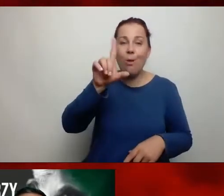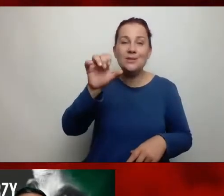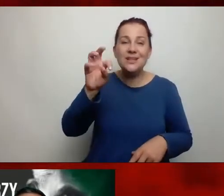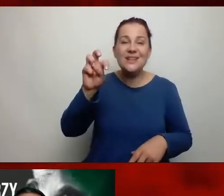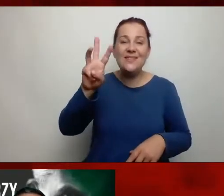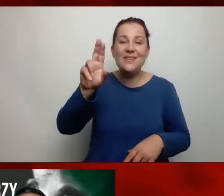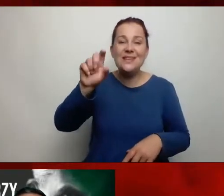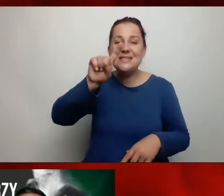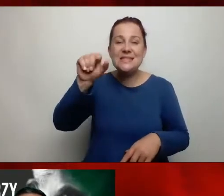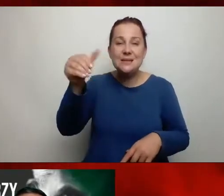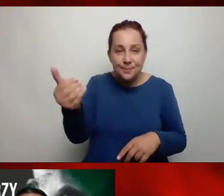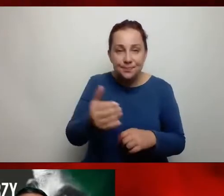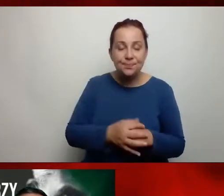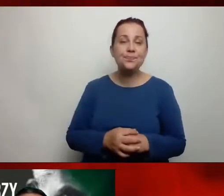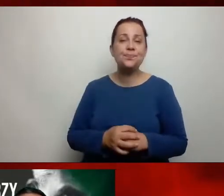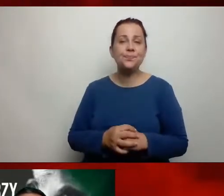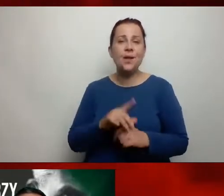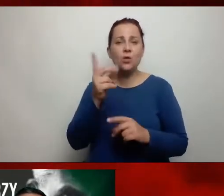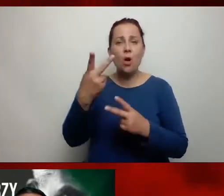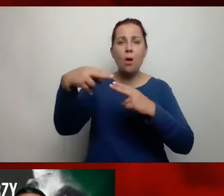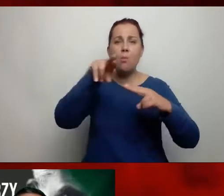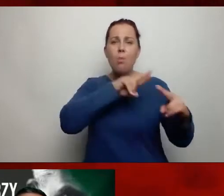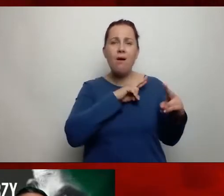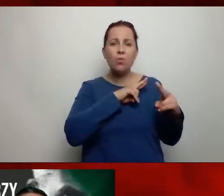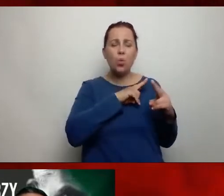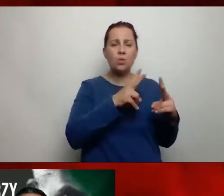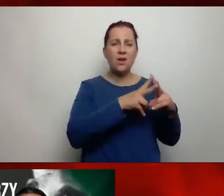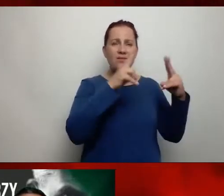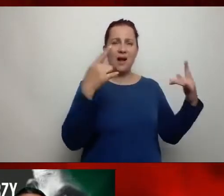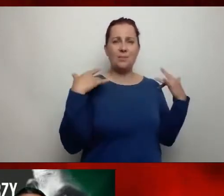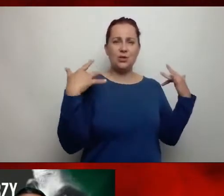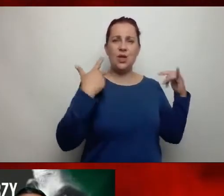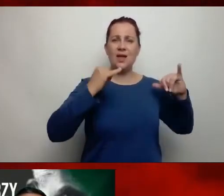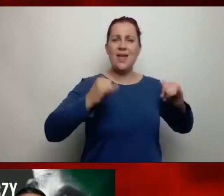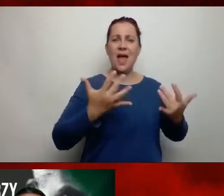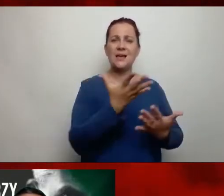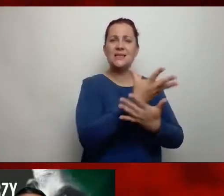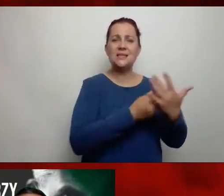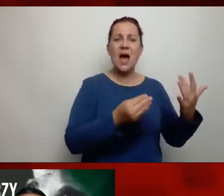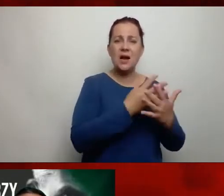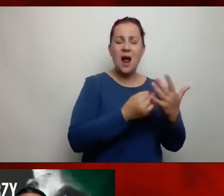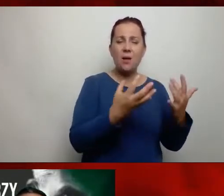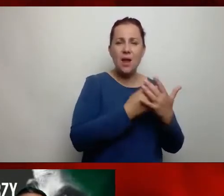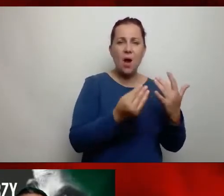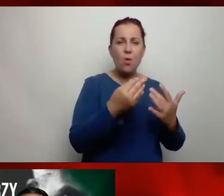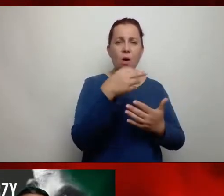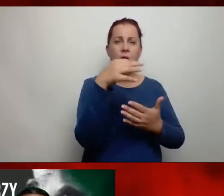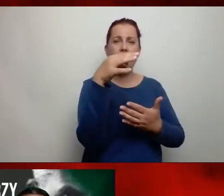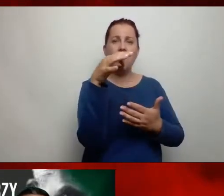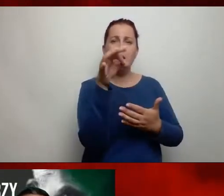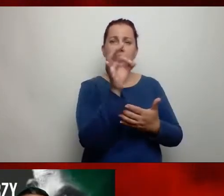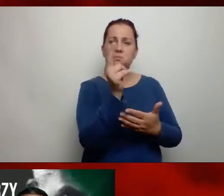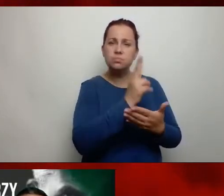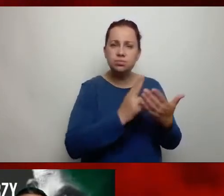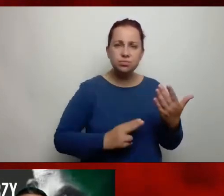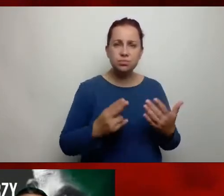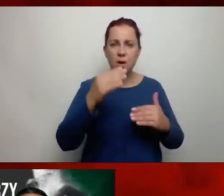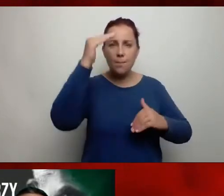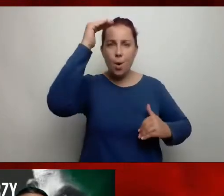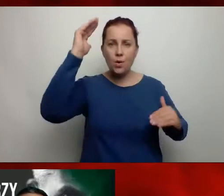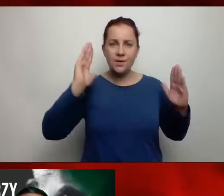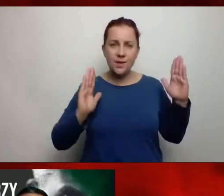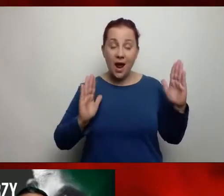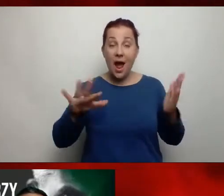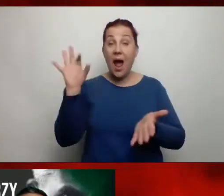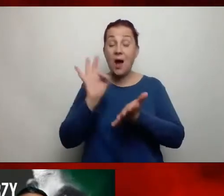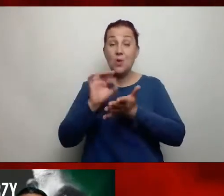tego fragmentu jego życia, sposobu zarabiania na tych portretach, czy firmy portretowej. Nie przypadkiem Jacek w